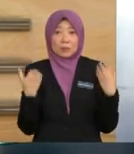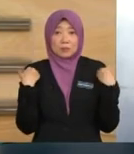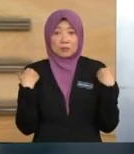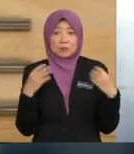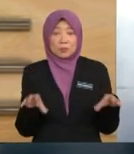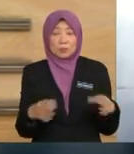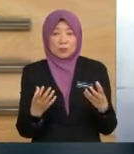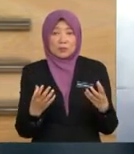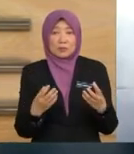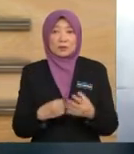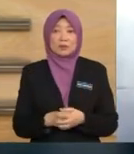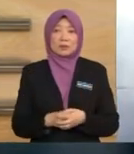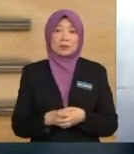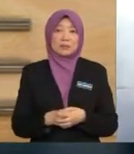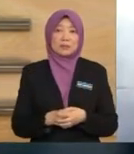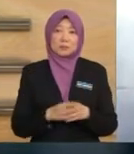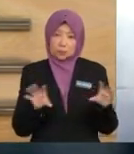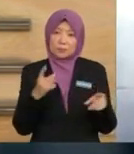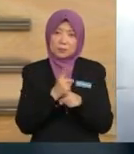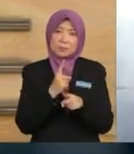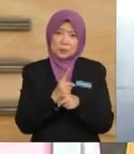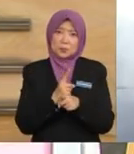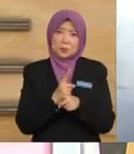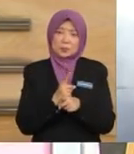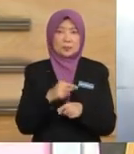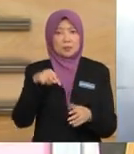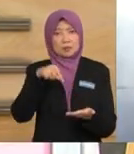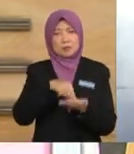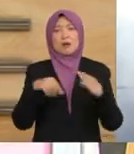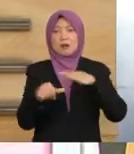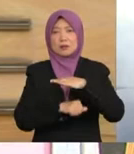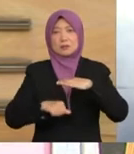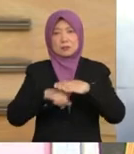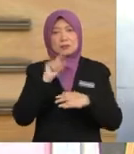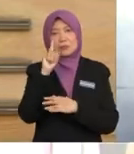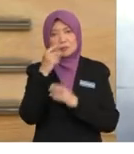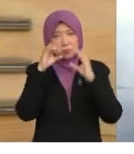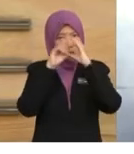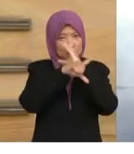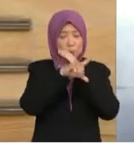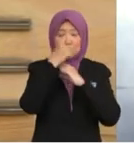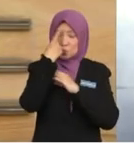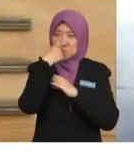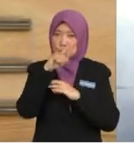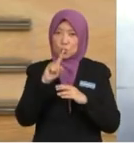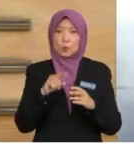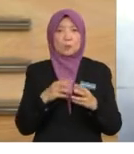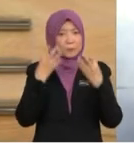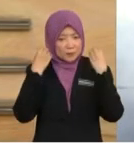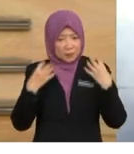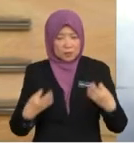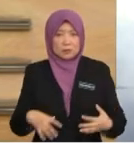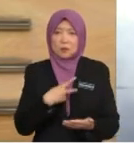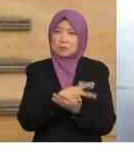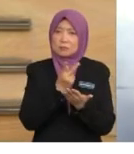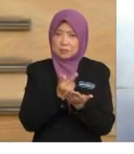Sebab kalau lihat kan cikgu, ya, betul. Sebenarnya ini asas ya pembelajaran penerokaan untuk hiasan kek ni. Betul.